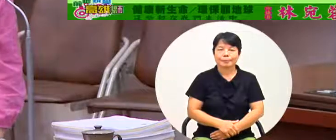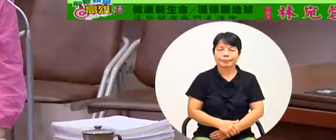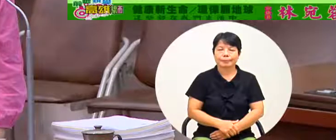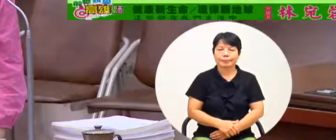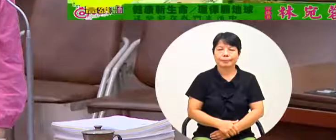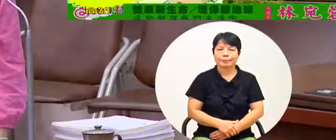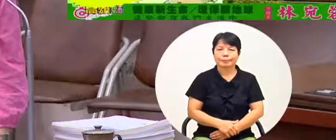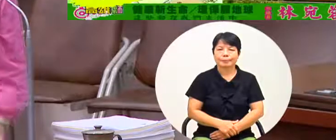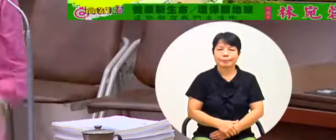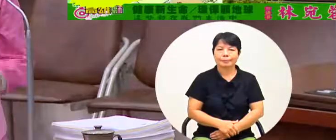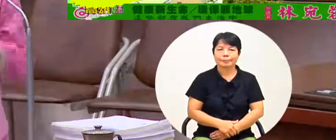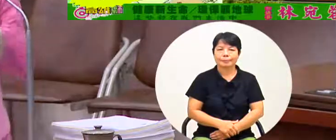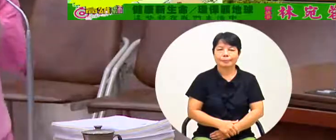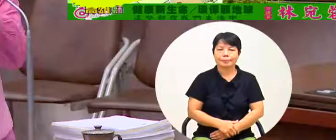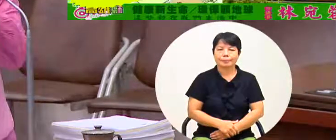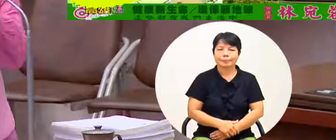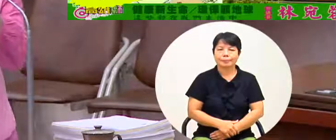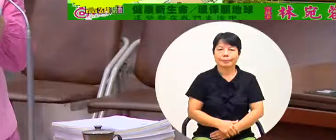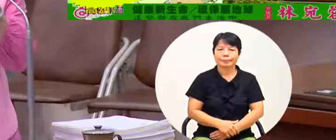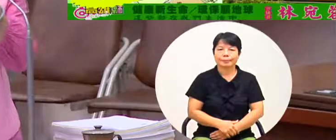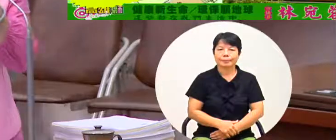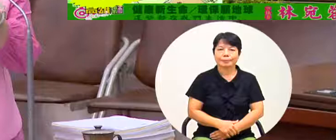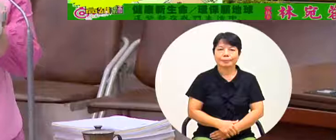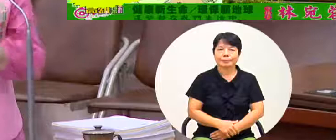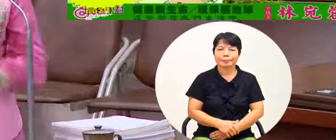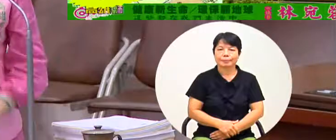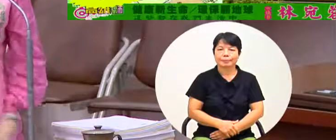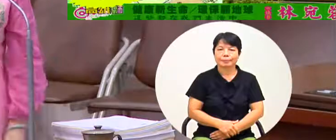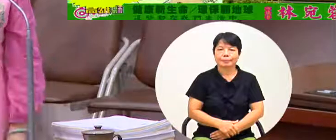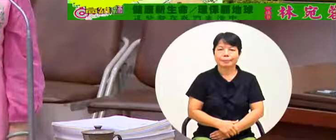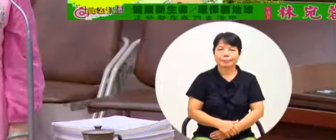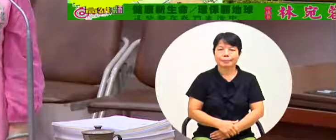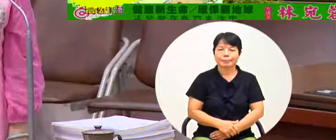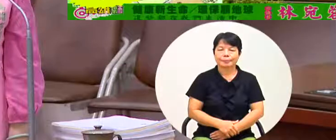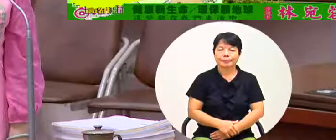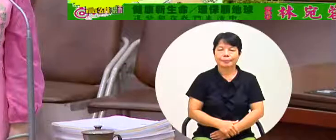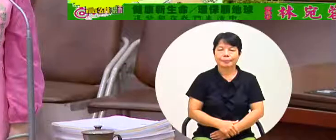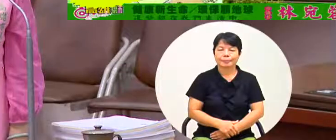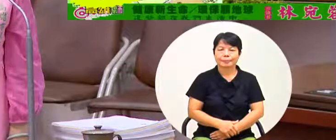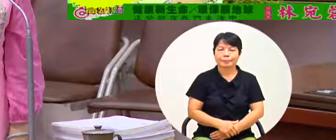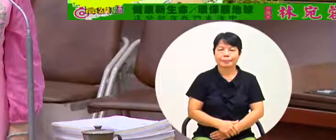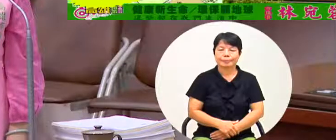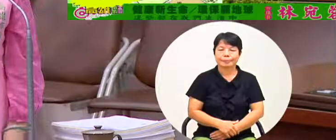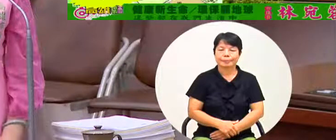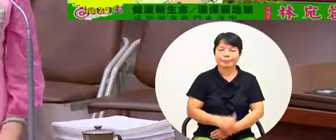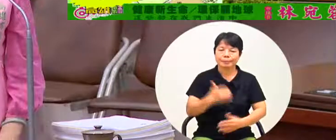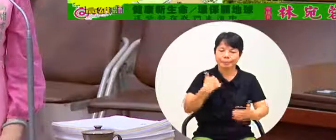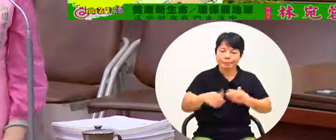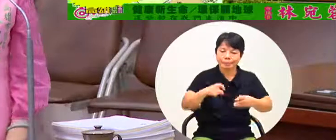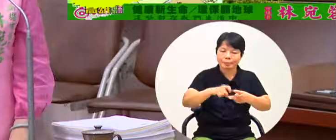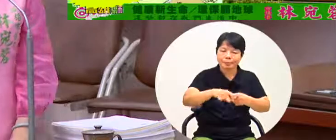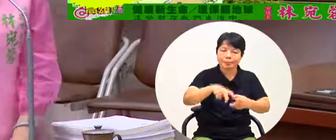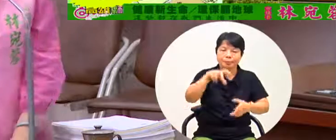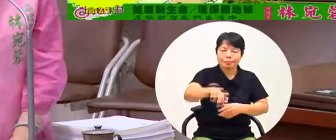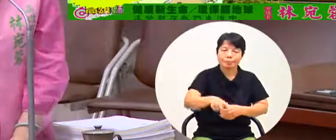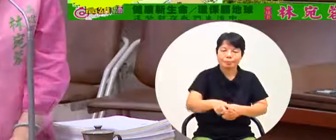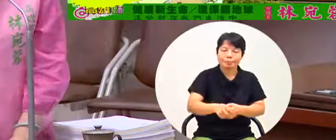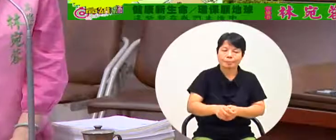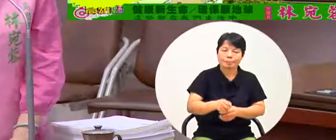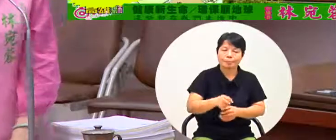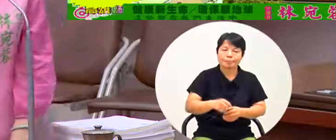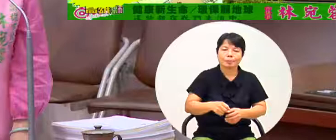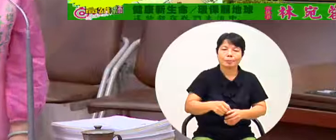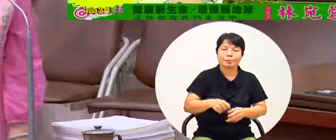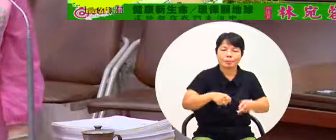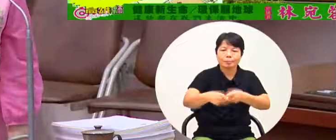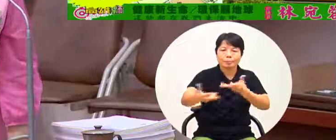好，那我接下来我要跟新工处我们公务局局长赵局长，你也要听一下。